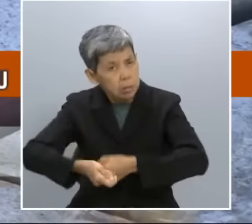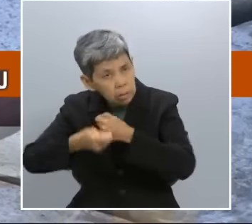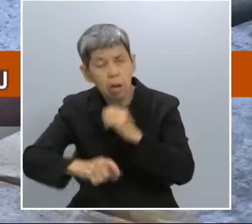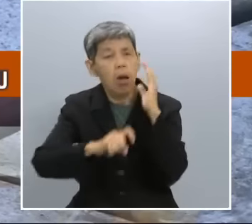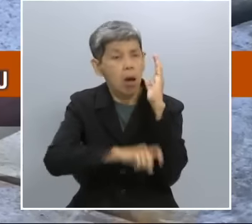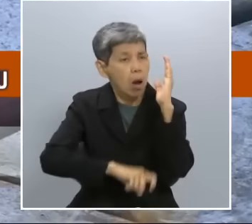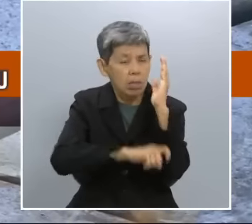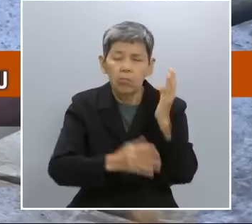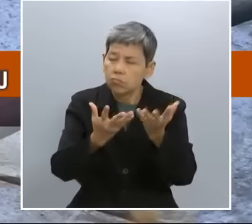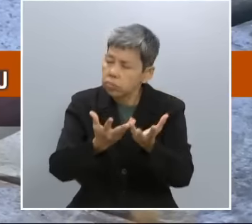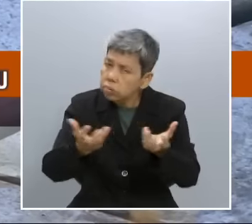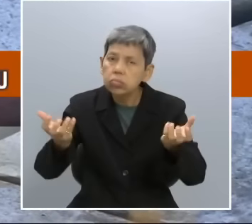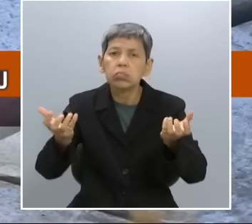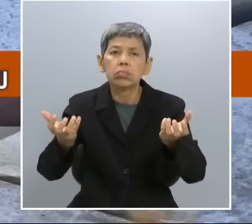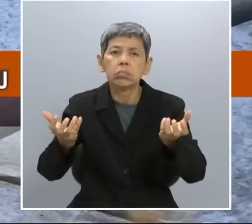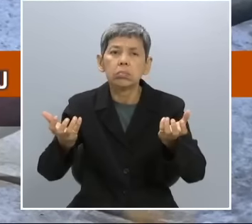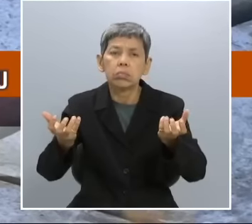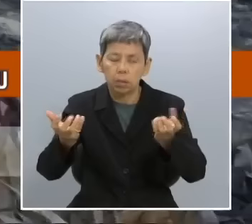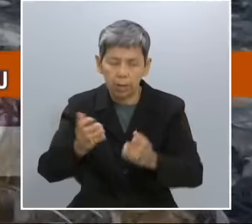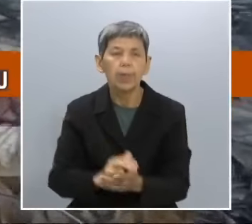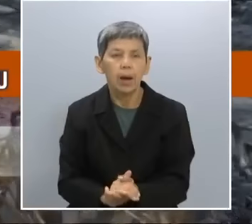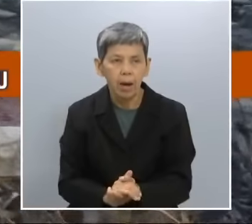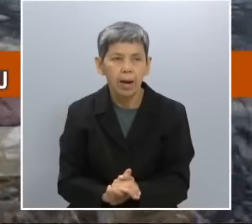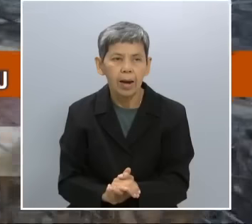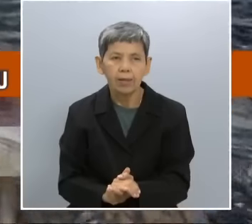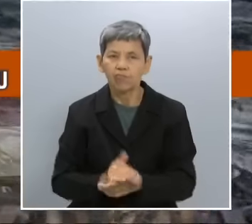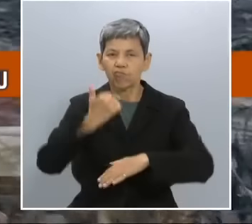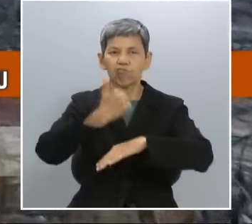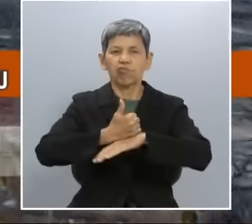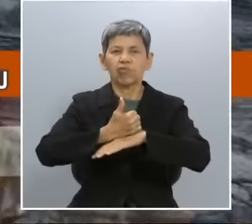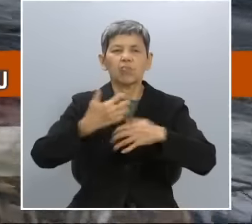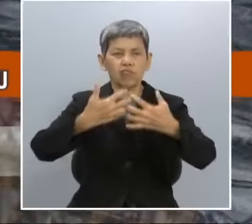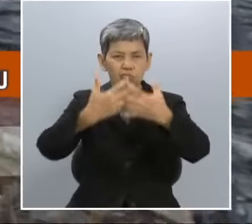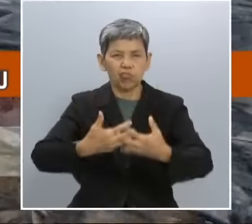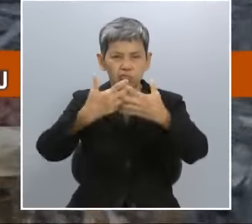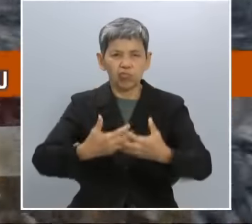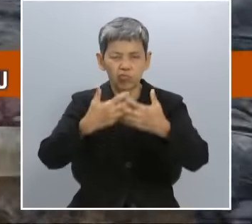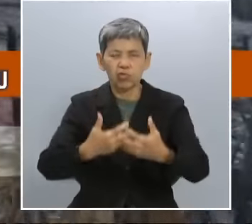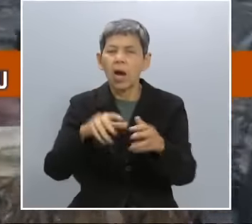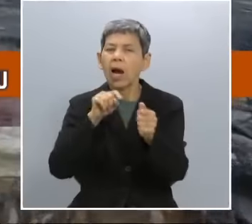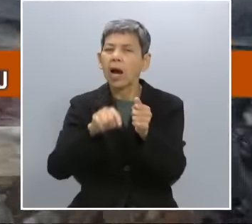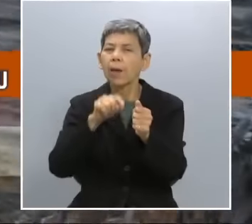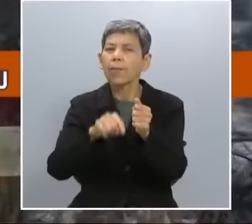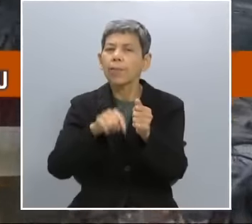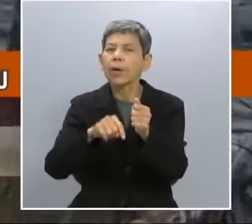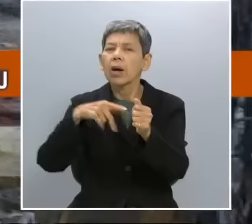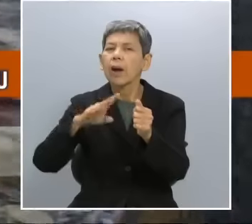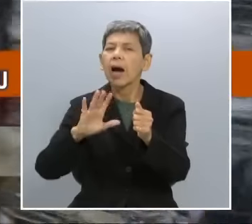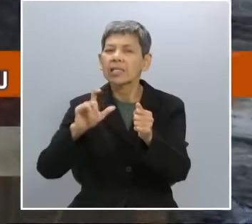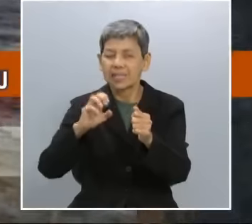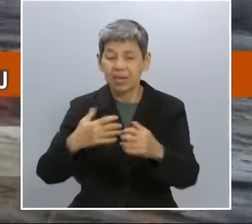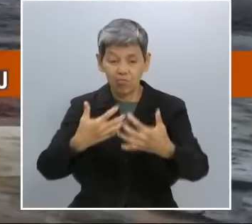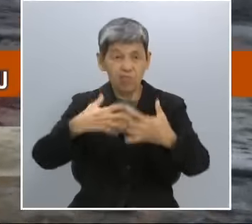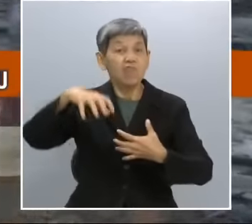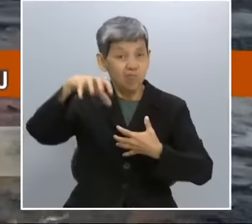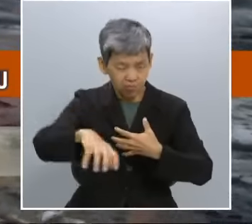เสียหายอย่างนี้ทราบต่อมาว่าเป็นเจ้าของเดียวกับโรงงานที่ภาชี ค่ะ ซึ่งเป็นโกดังมี